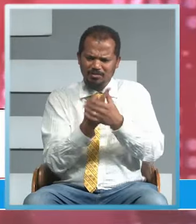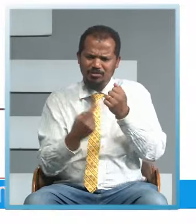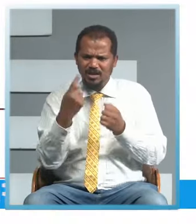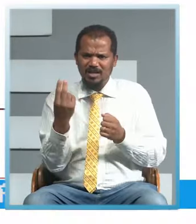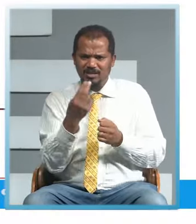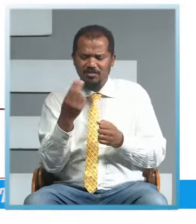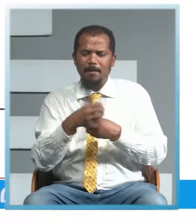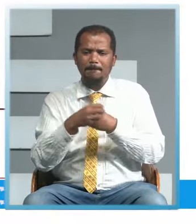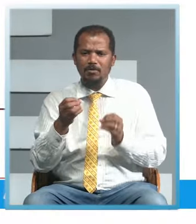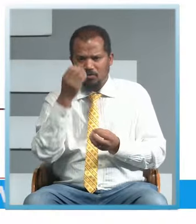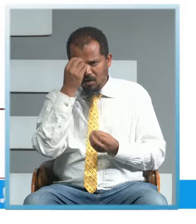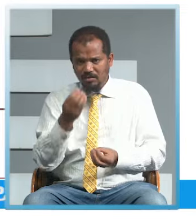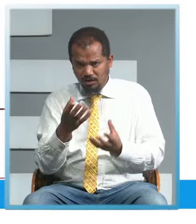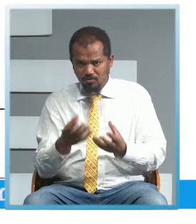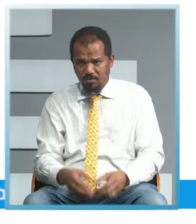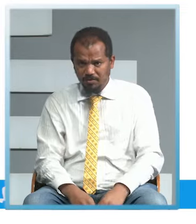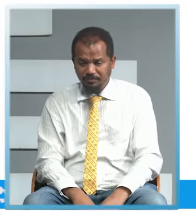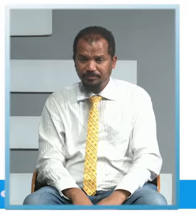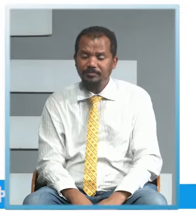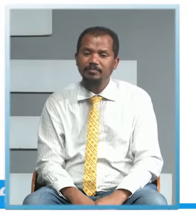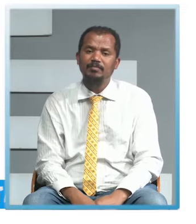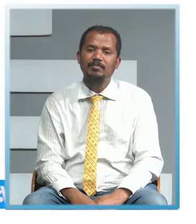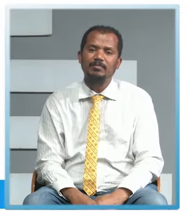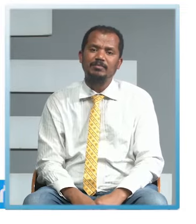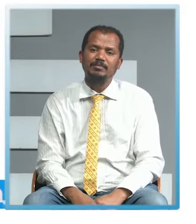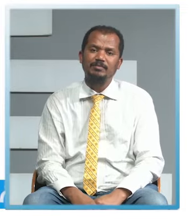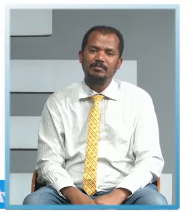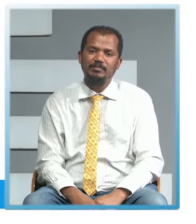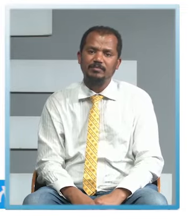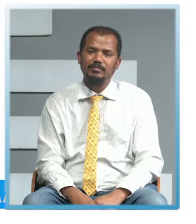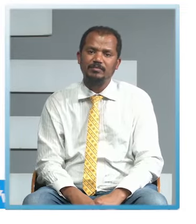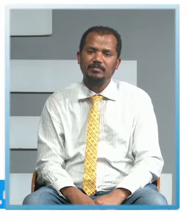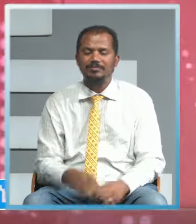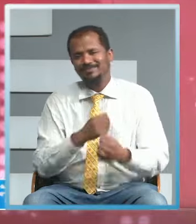ብቻ እንዲጠቀሙ ቢሮው አሳስበዋል።